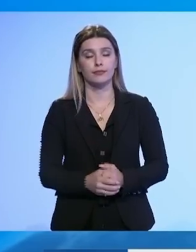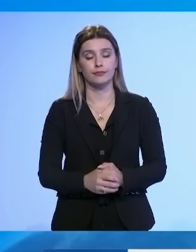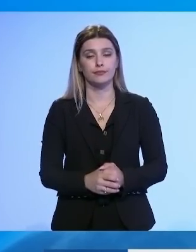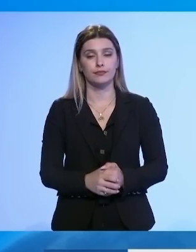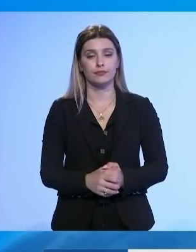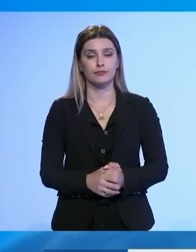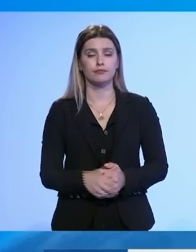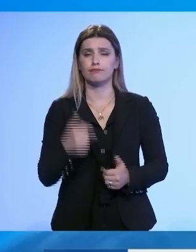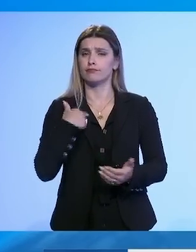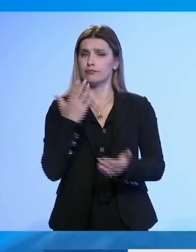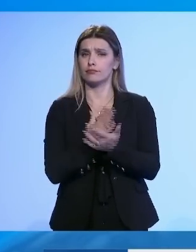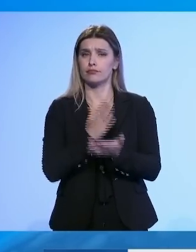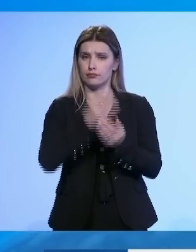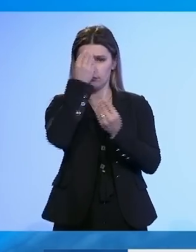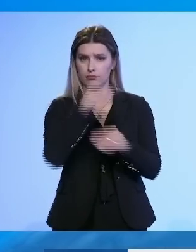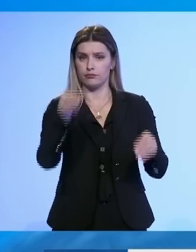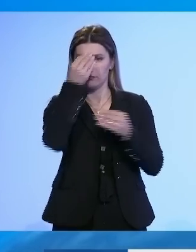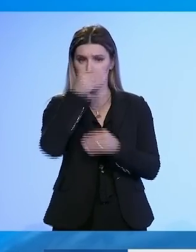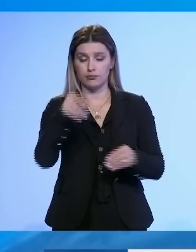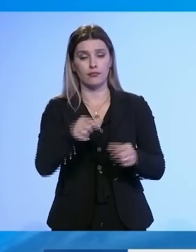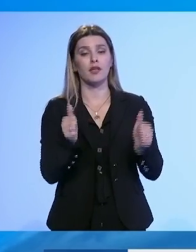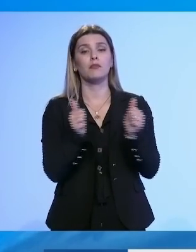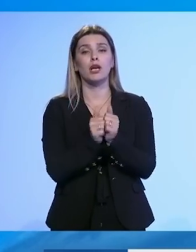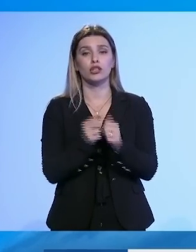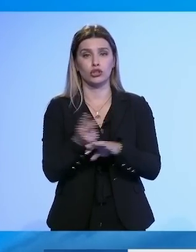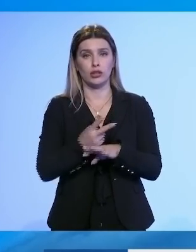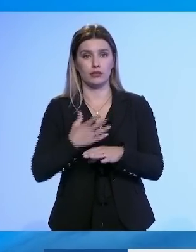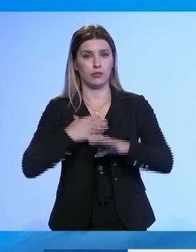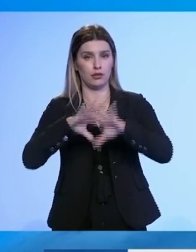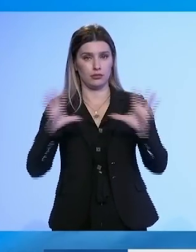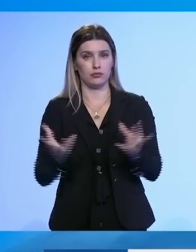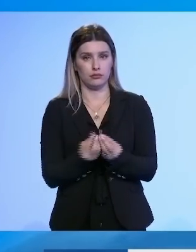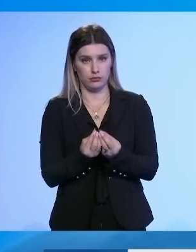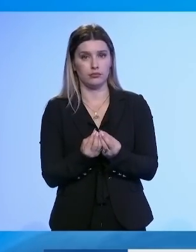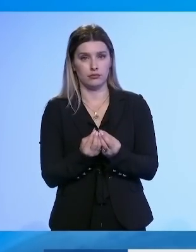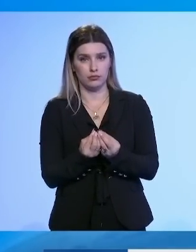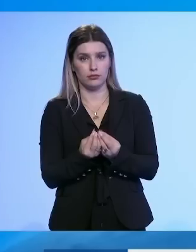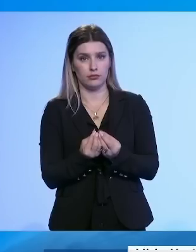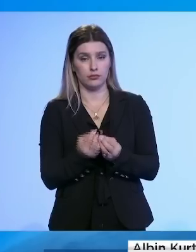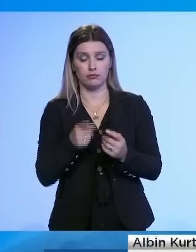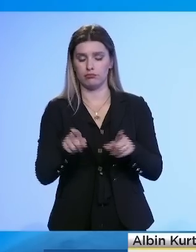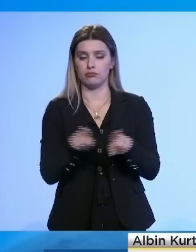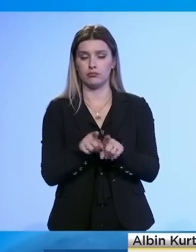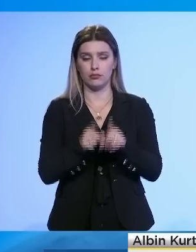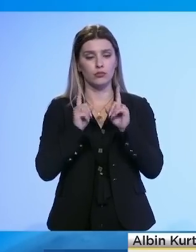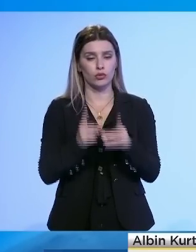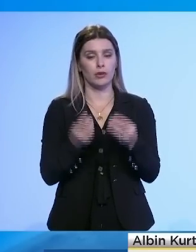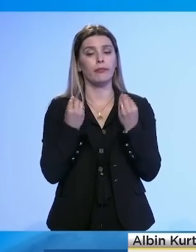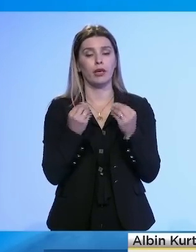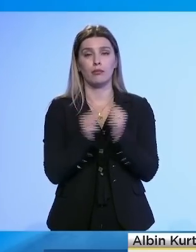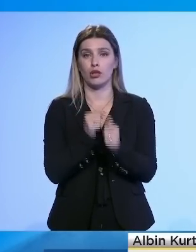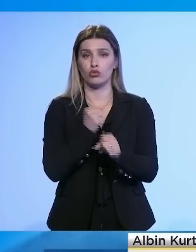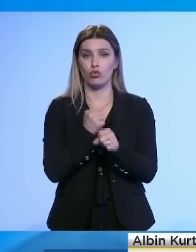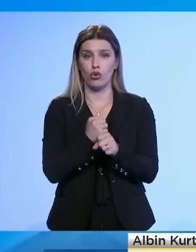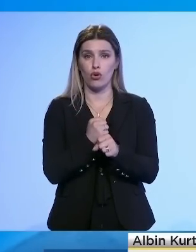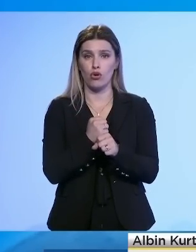kam theksuar vazhdimisht se ky vend është i përbashkët i yni, ai që në përçafon dhe në mbron. Dhe për të mirën jemi të detyruar të luftojmë. Le